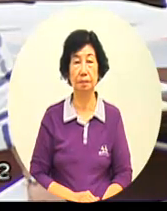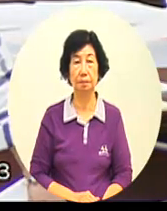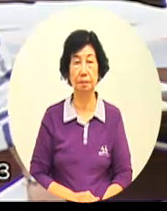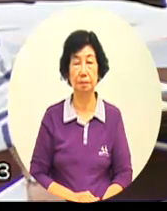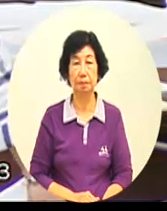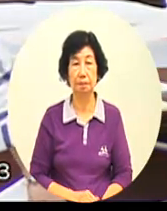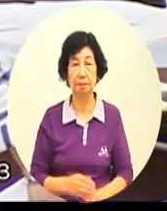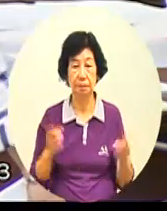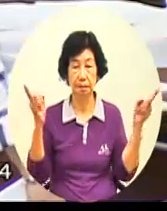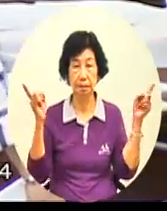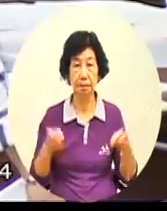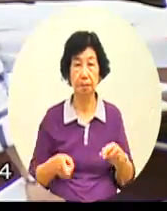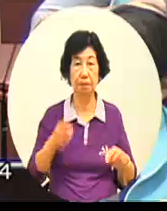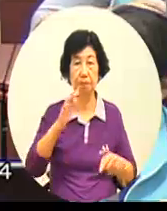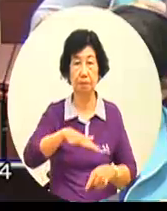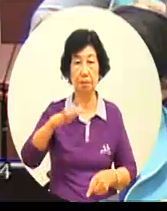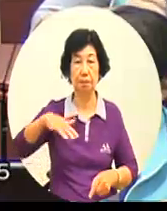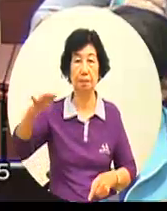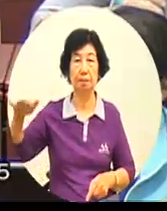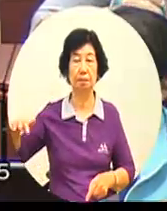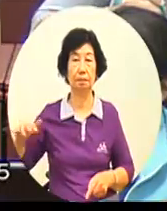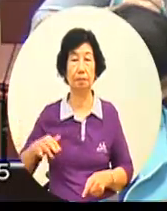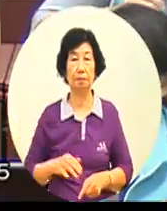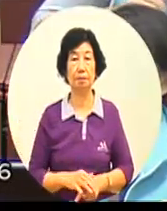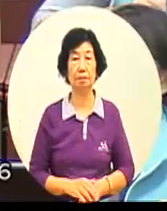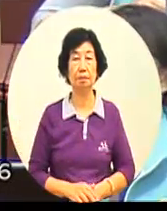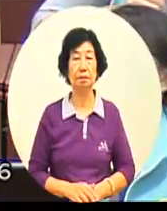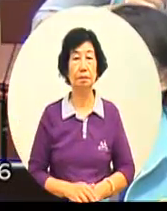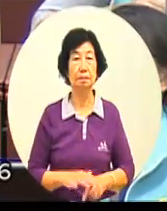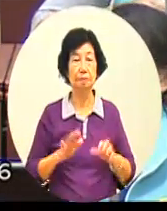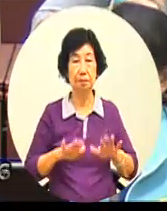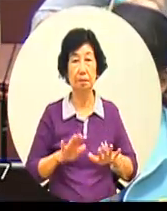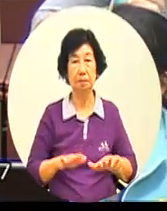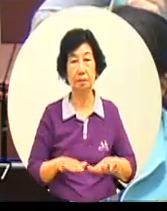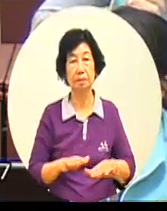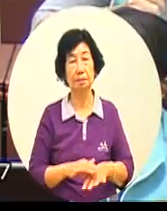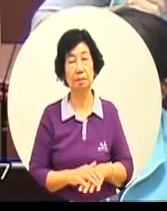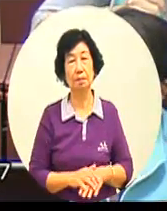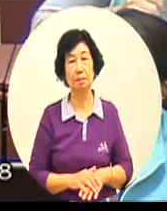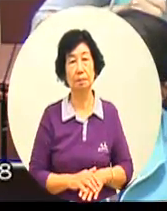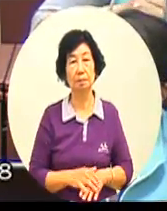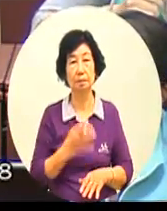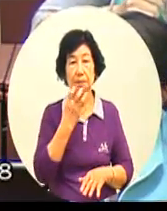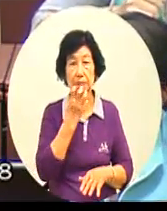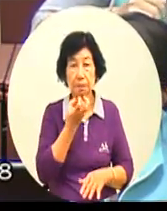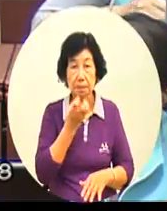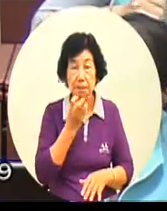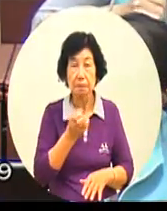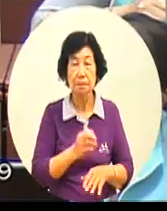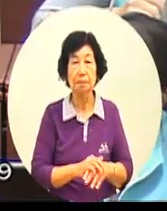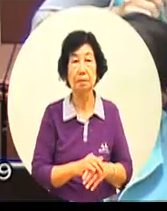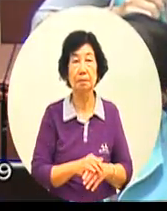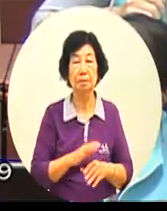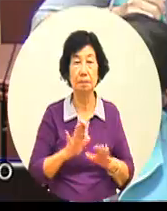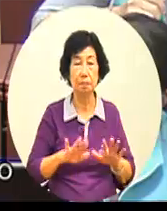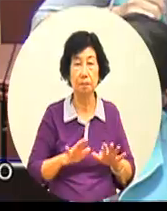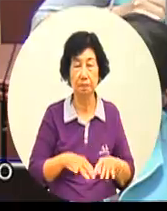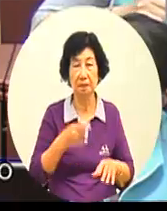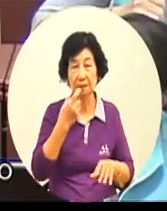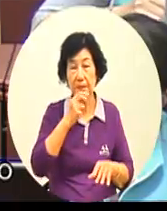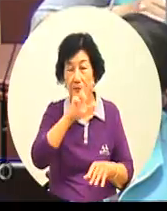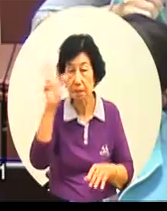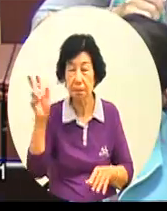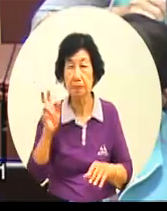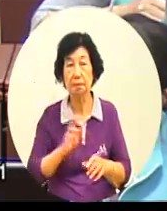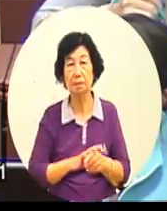鼓山，我们现在延城现在是日托，但是我们鼓山